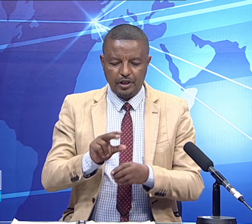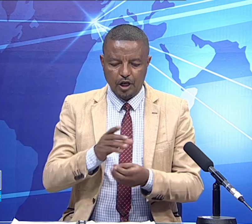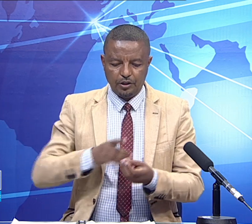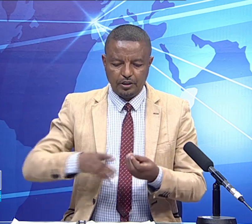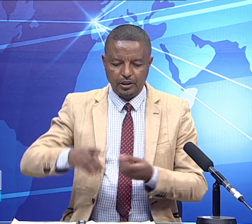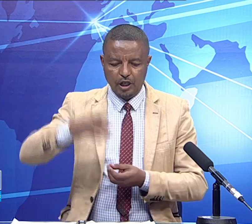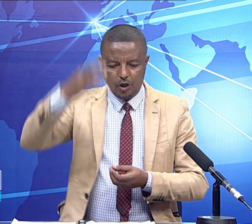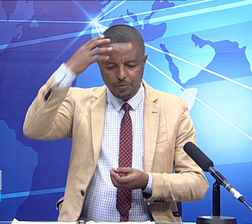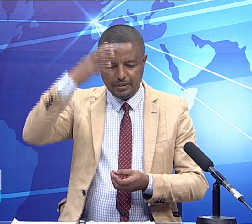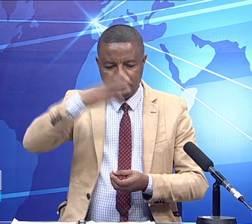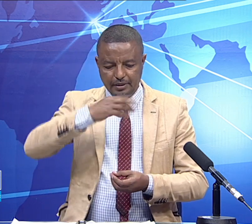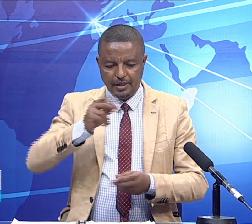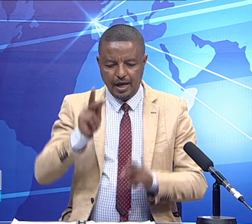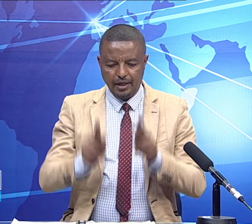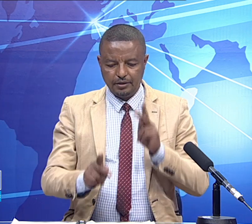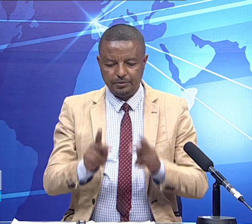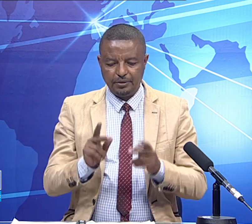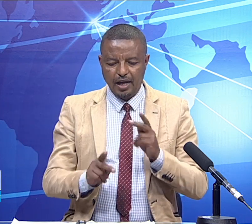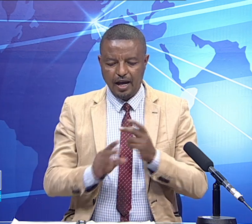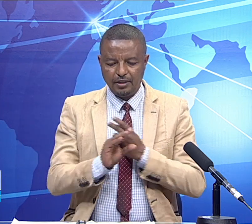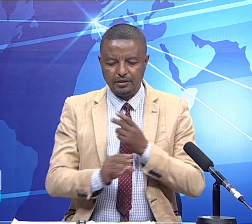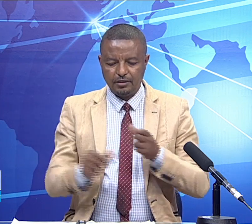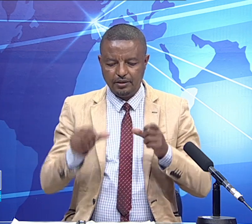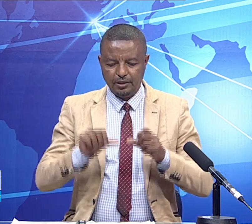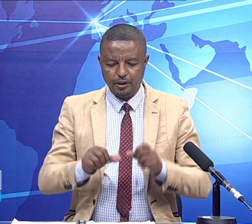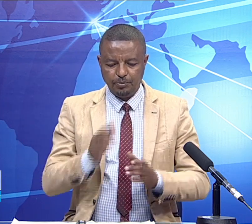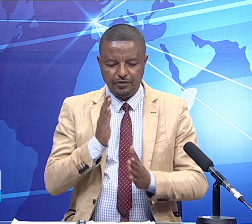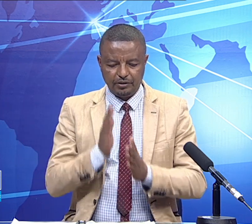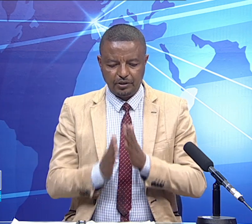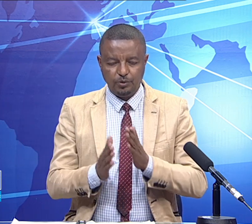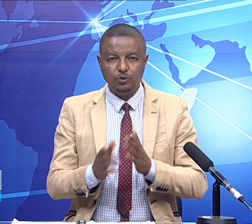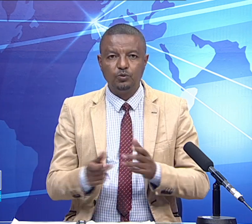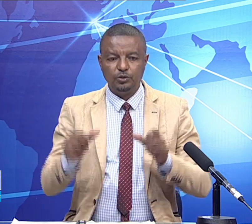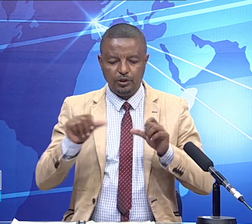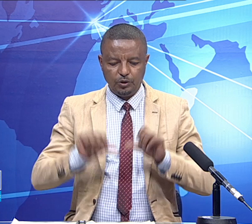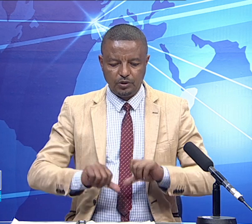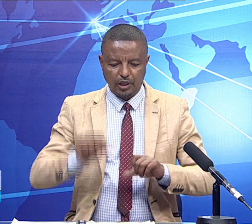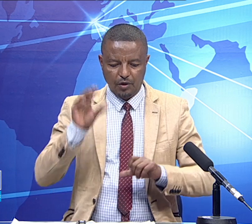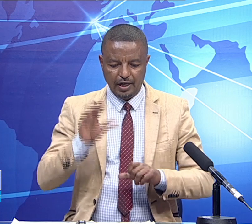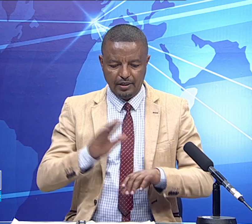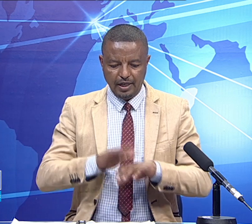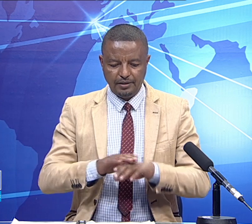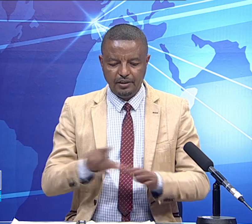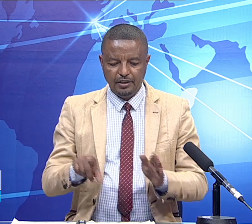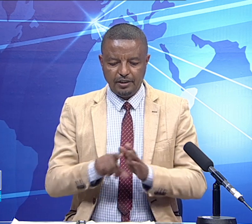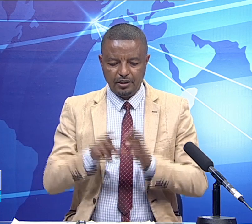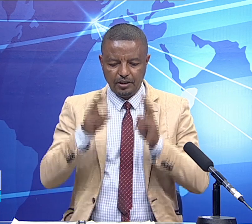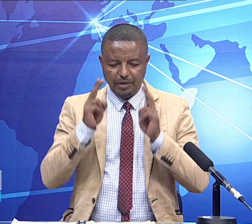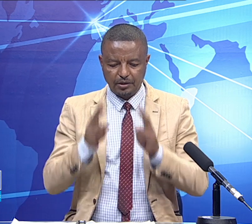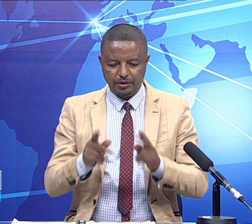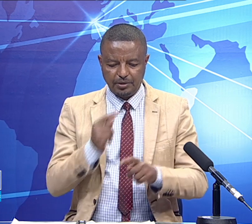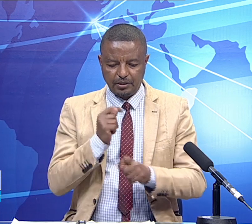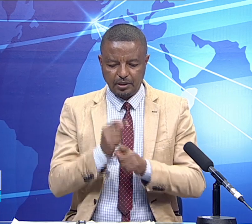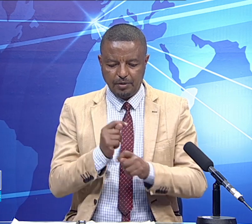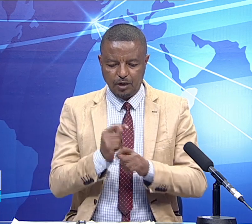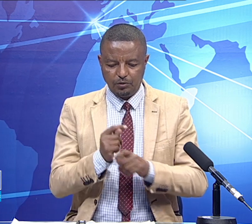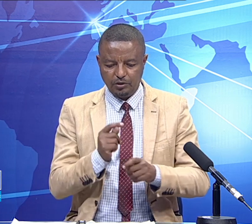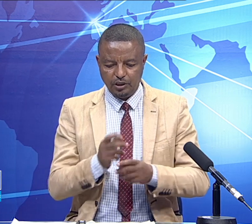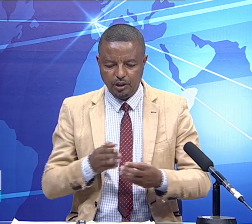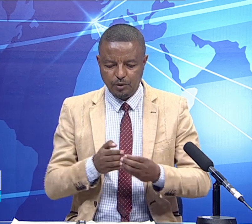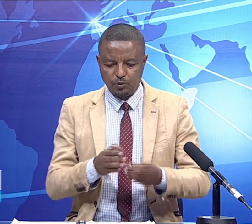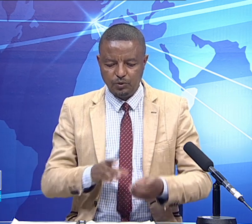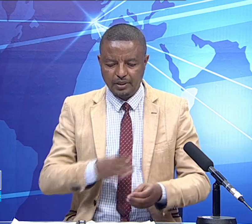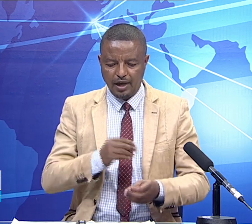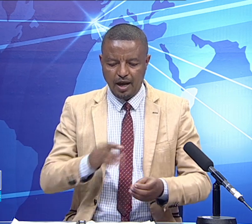የአፋር ብሔራዊ ክልላዊ መንግስትና ህዝብ የአገር ክህደት በፈጸመው የጁንታ ኃይል ላይ የህግ ማስከበር